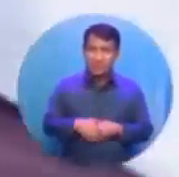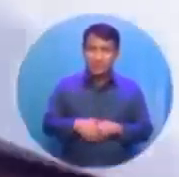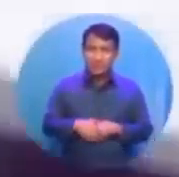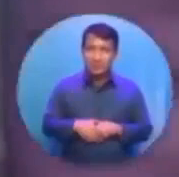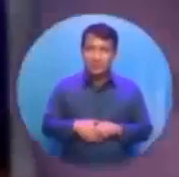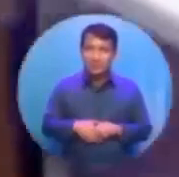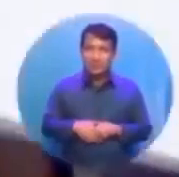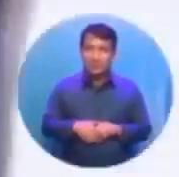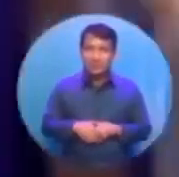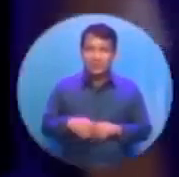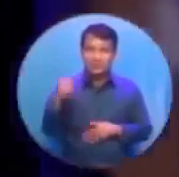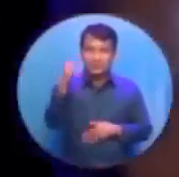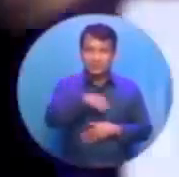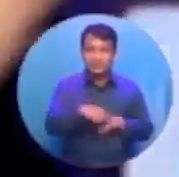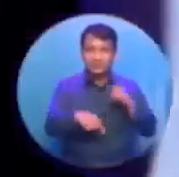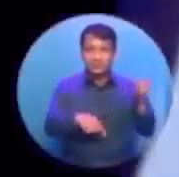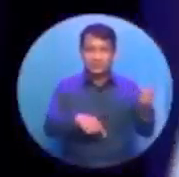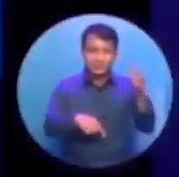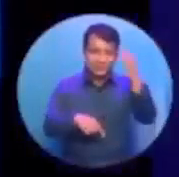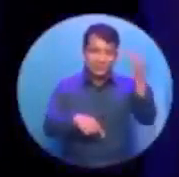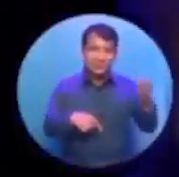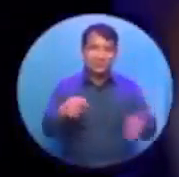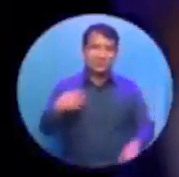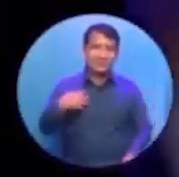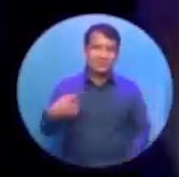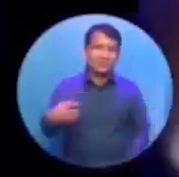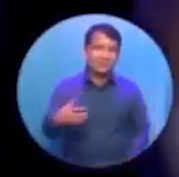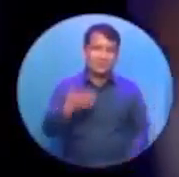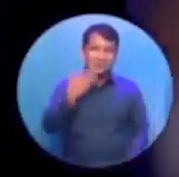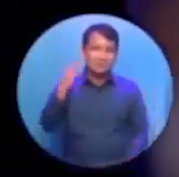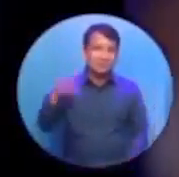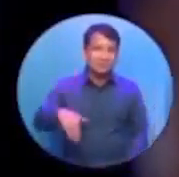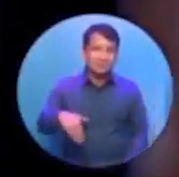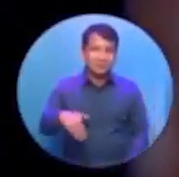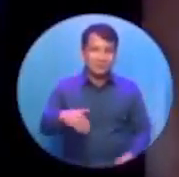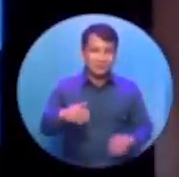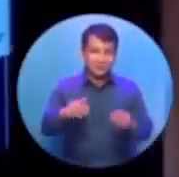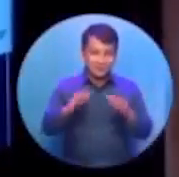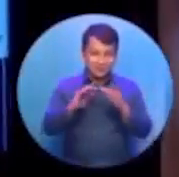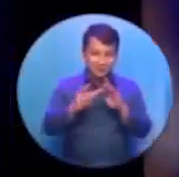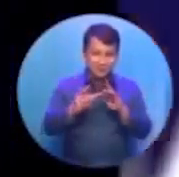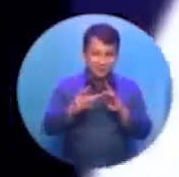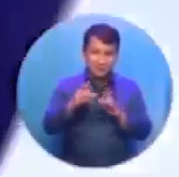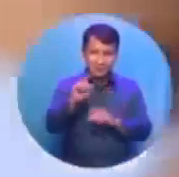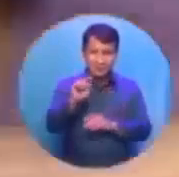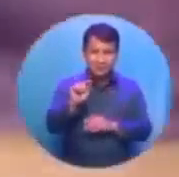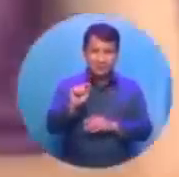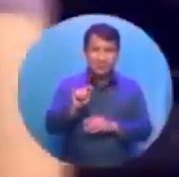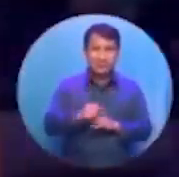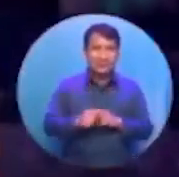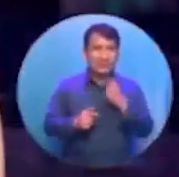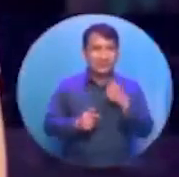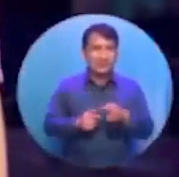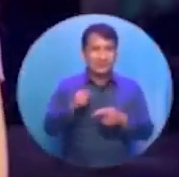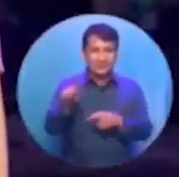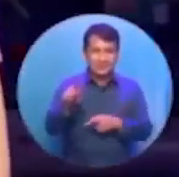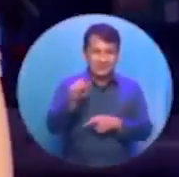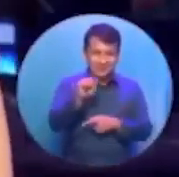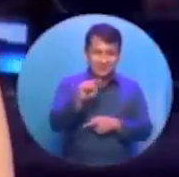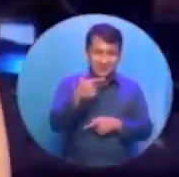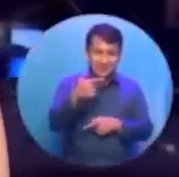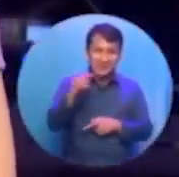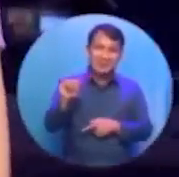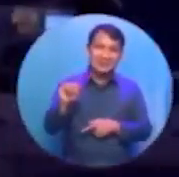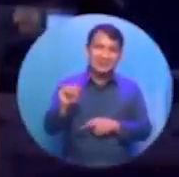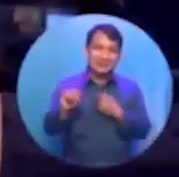Nendio Aquino, sinungaling na buisit na mga polis ito, sira ulo yan, cybercrime, tangi A kayo. Sabi niya, oh, na